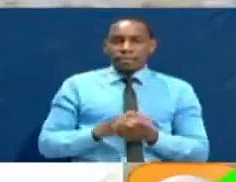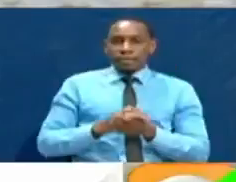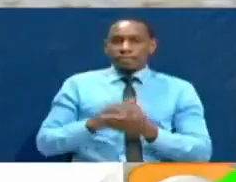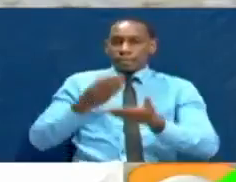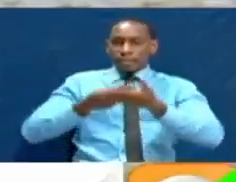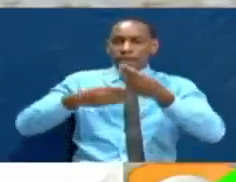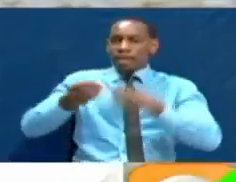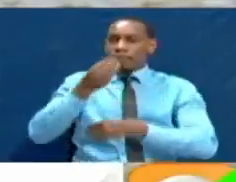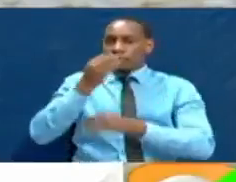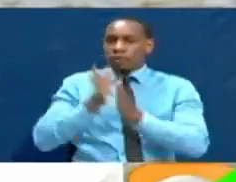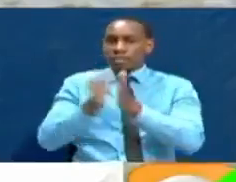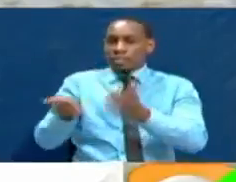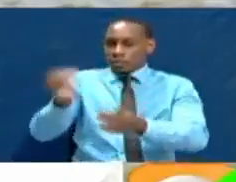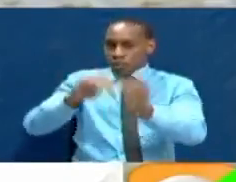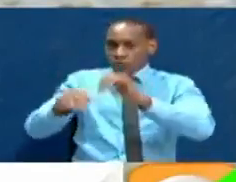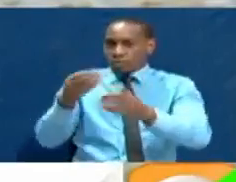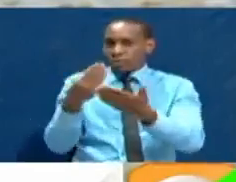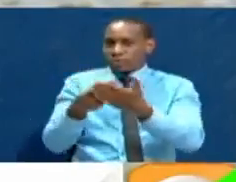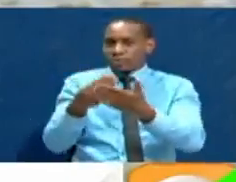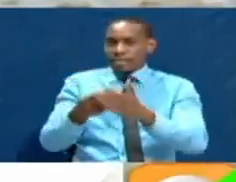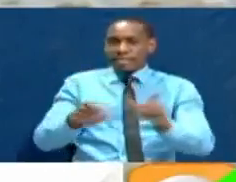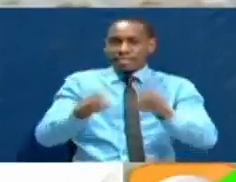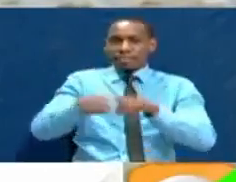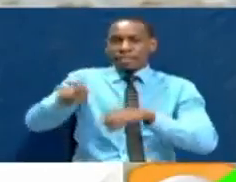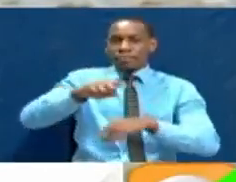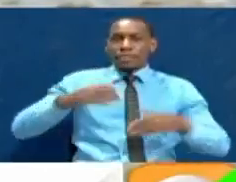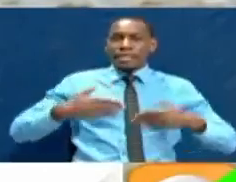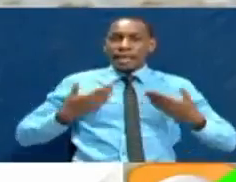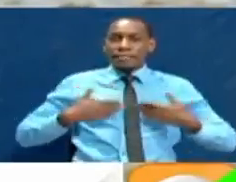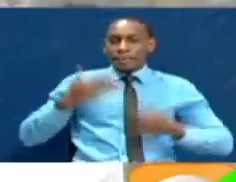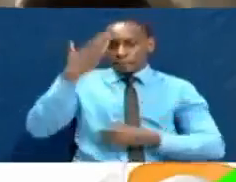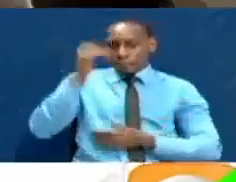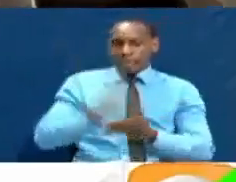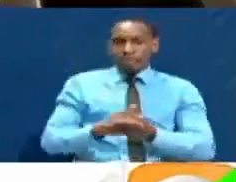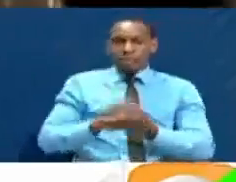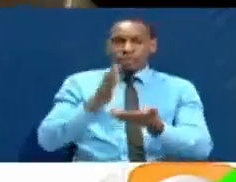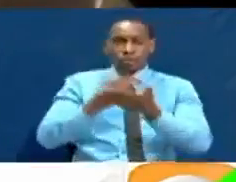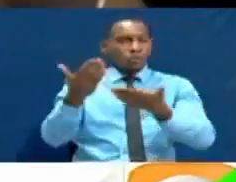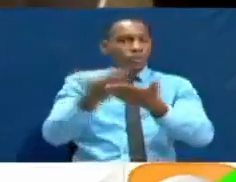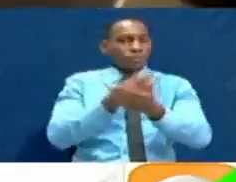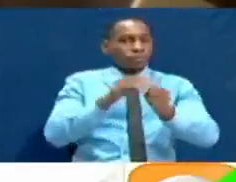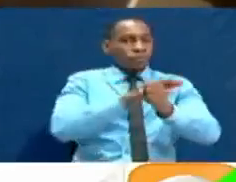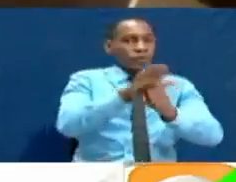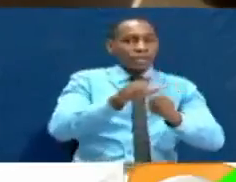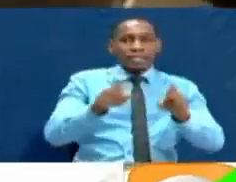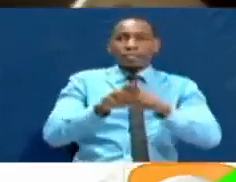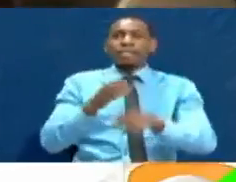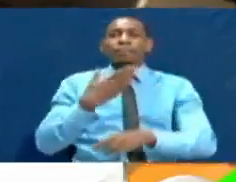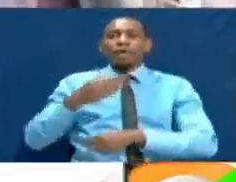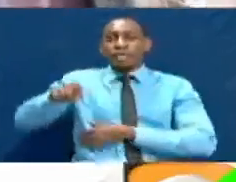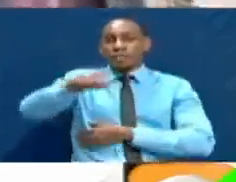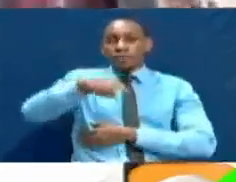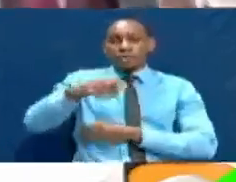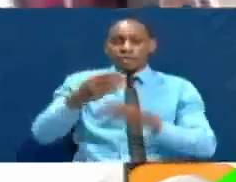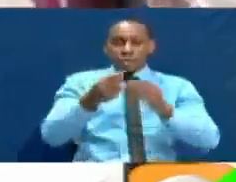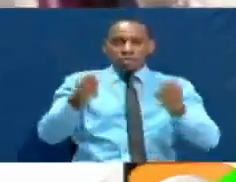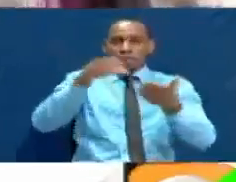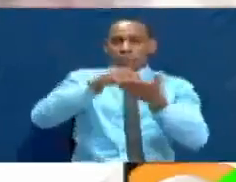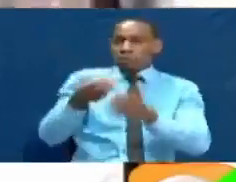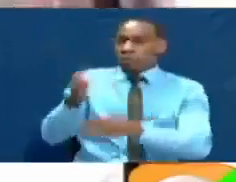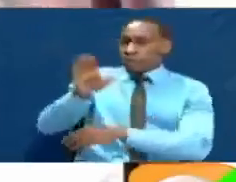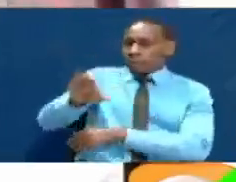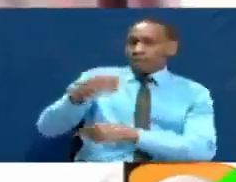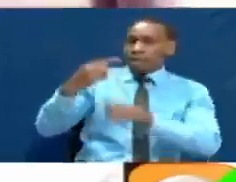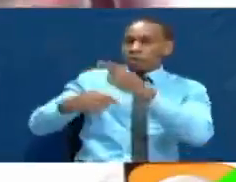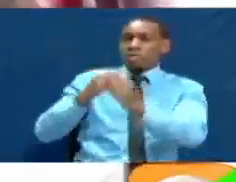Tunanunua chakula kwa jumla kama tunachanga pesa. Na sisi tunafurahi kwa sababu tuna fight COVID-19. Ndio tungetaka pia sisi tumalize hii maneno, turudi kule